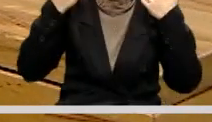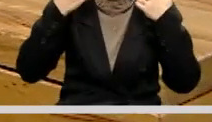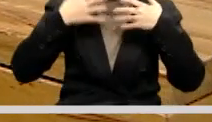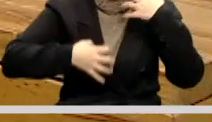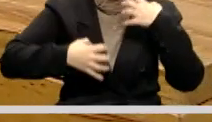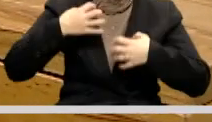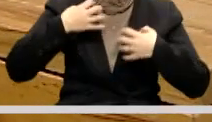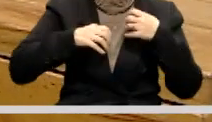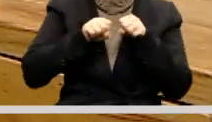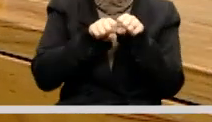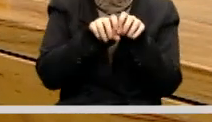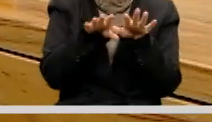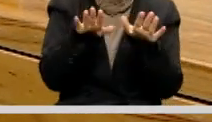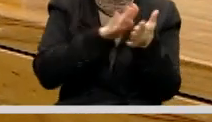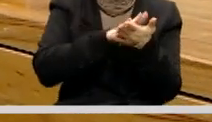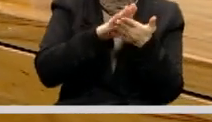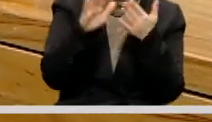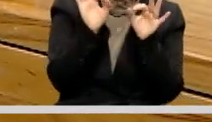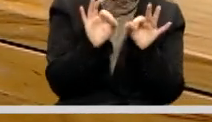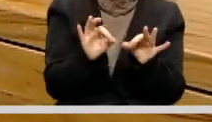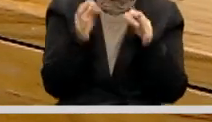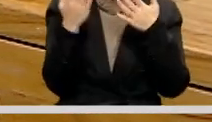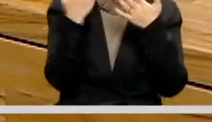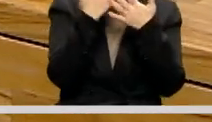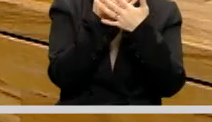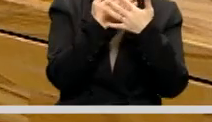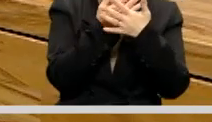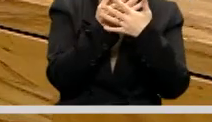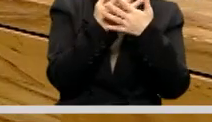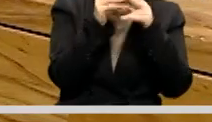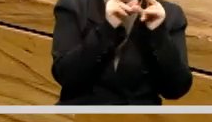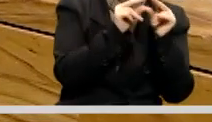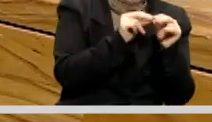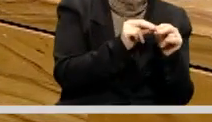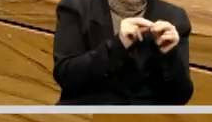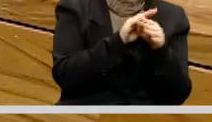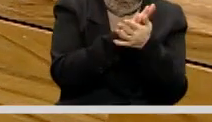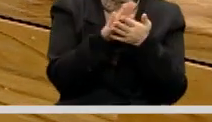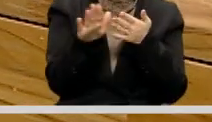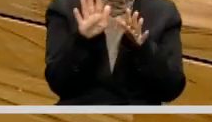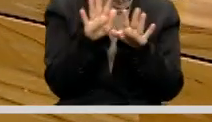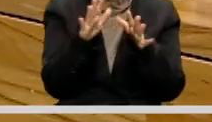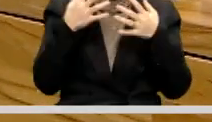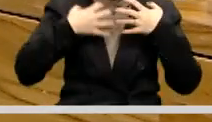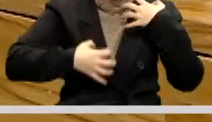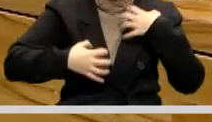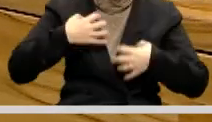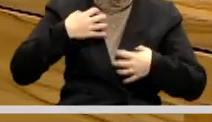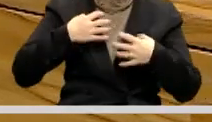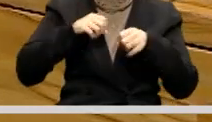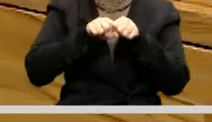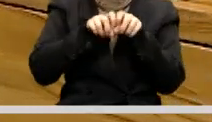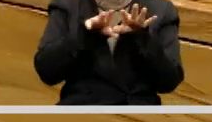uykusu eğer iyi değilse ve dinlenme durumunuz yetersizse bağışıklık da etkileniyor. Beslenme zaten bozuk ki bazı